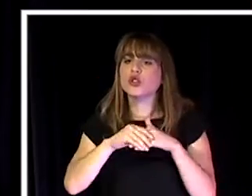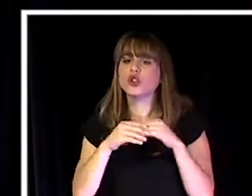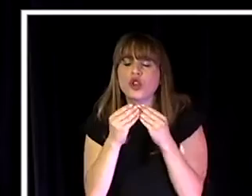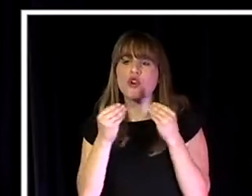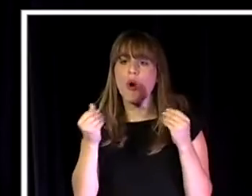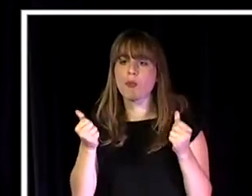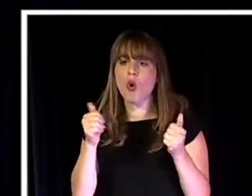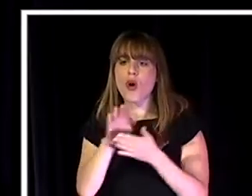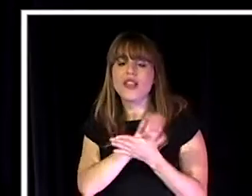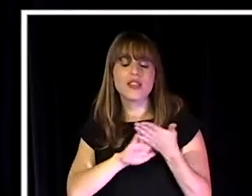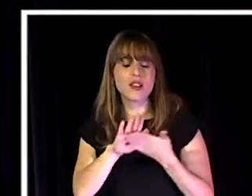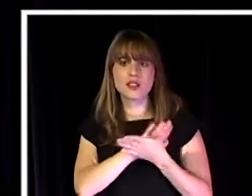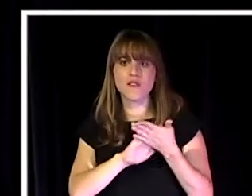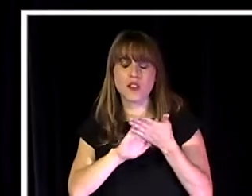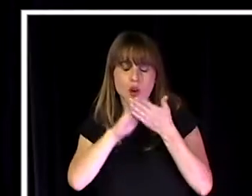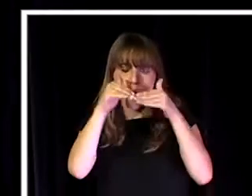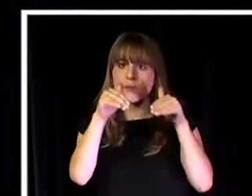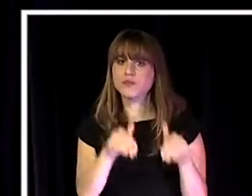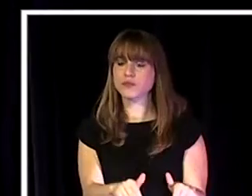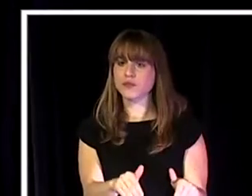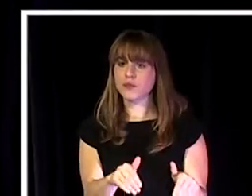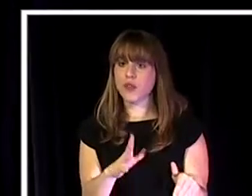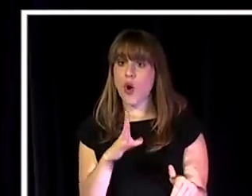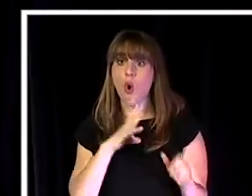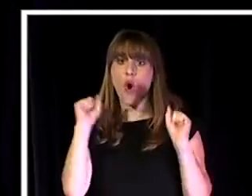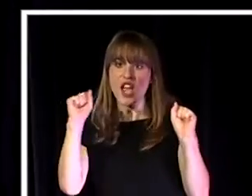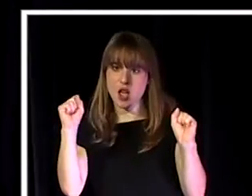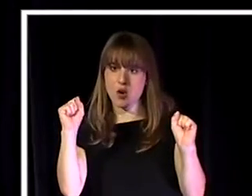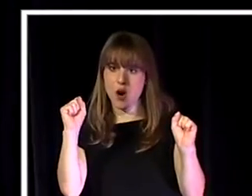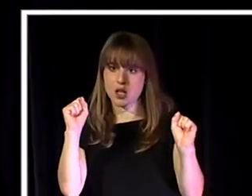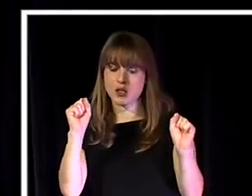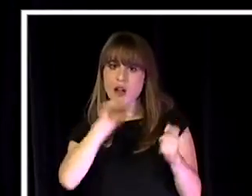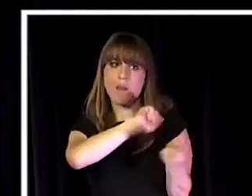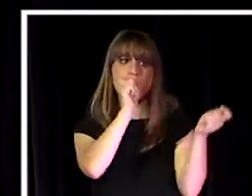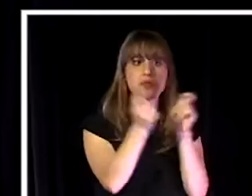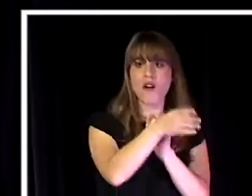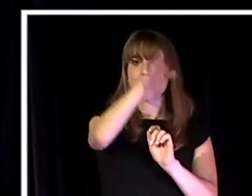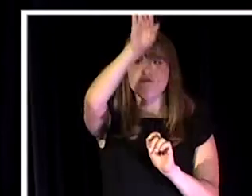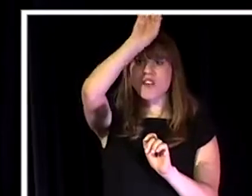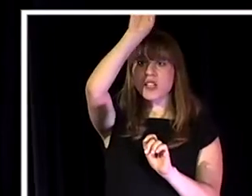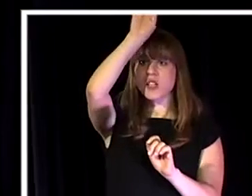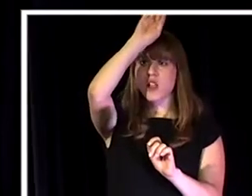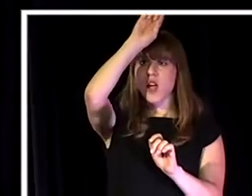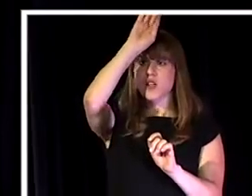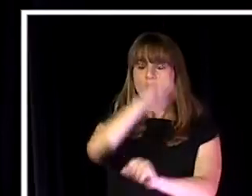Ο ήρωας γίνεται μέσα από το παραμύθι πρίγκιπας, βασιλιάς και πάει να πει